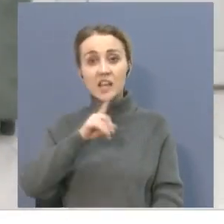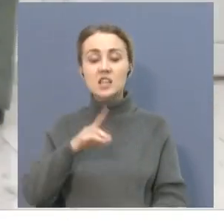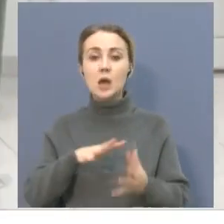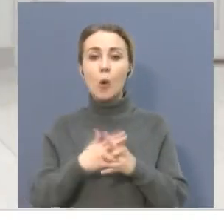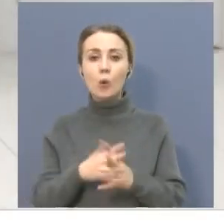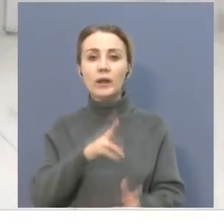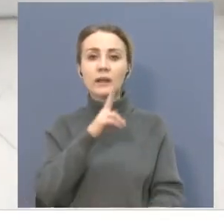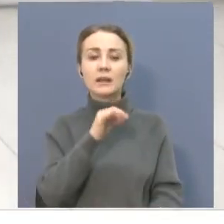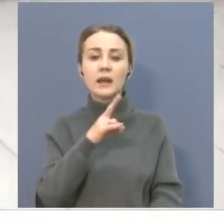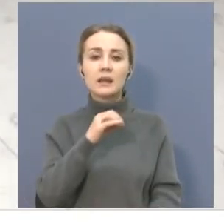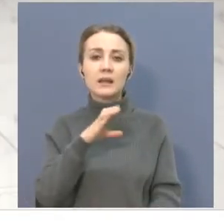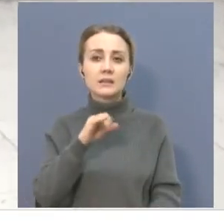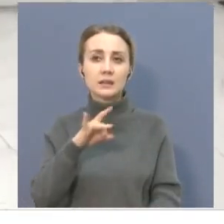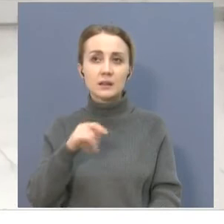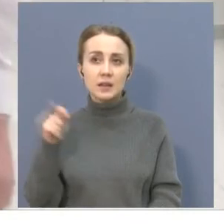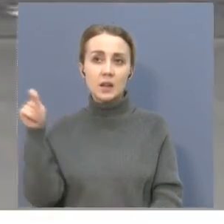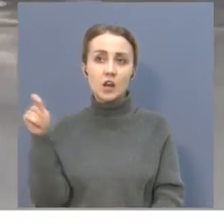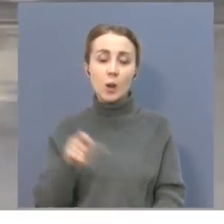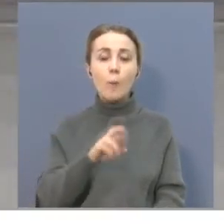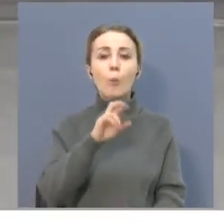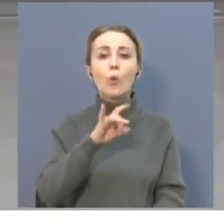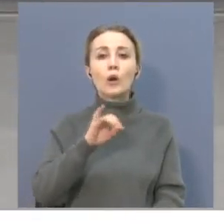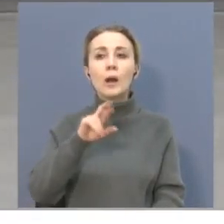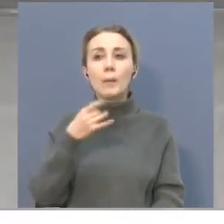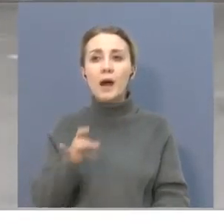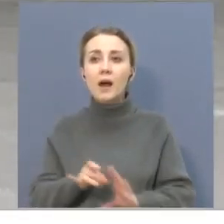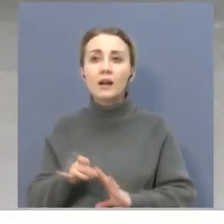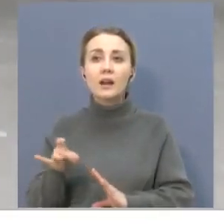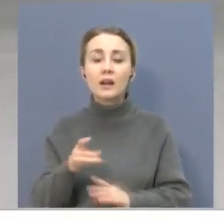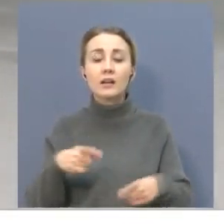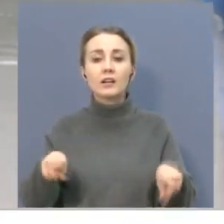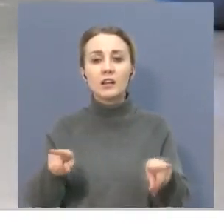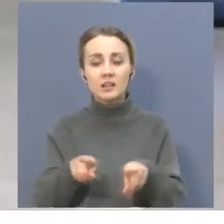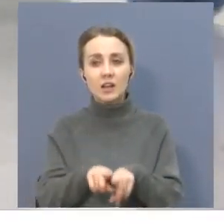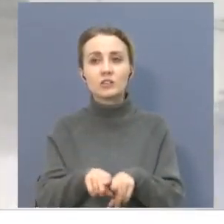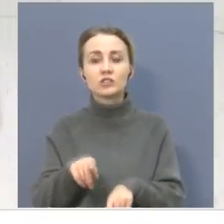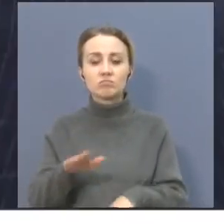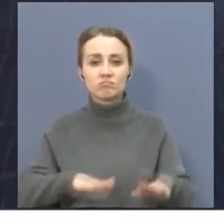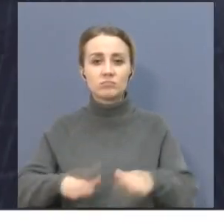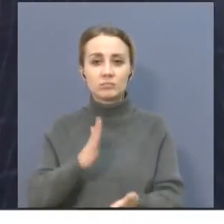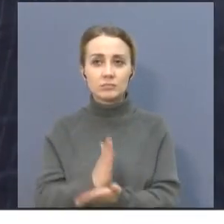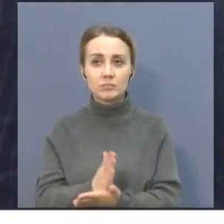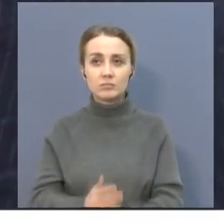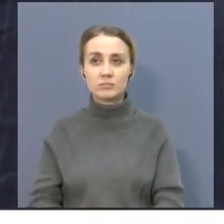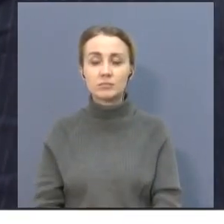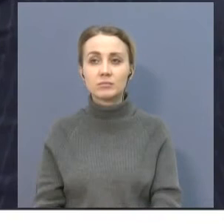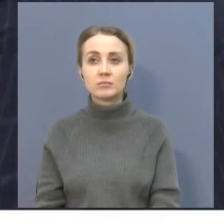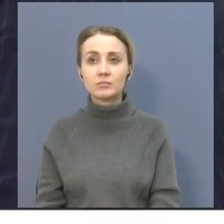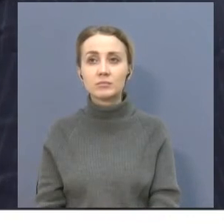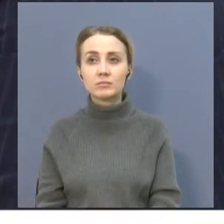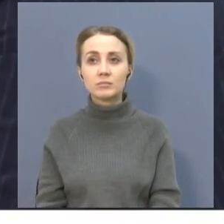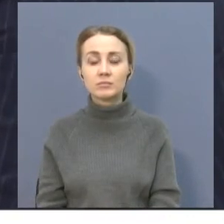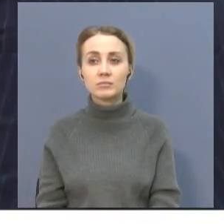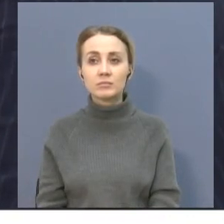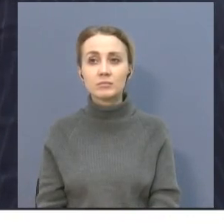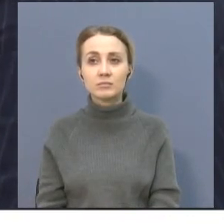арнайы бәтеңке киюге мәжбүр. Балғын Бақтиярдың арманы асқақ, мақсат айқын. Ауылда күшті ма? Қолыңа күшті